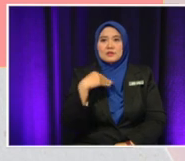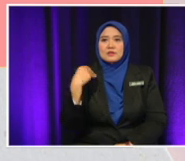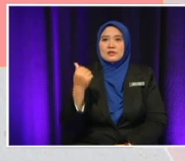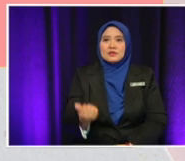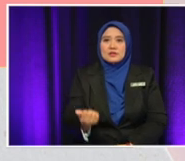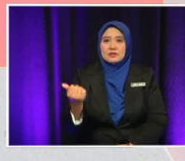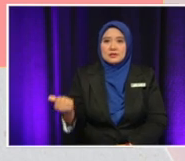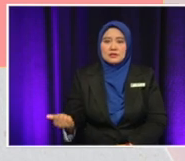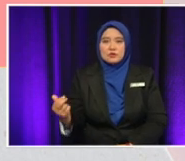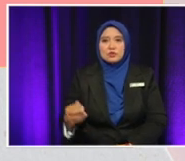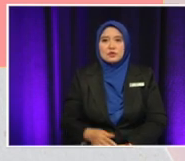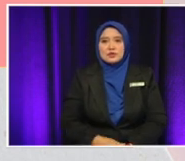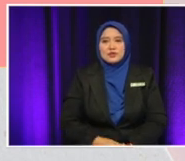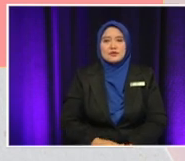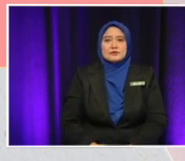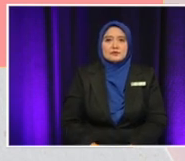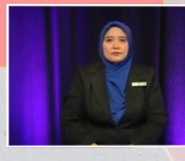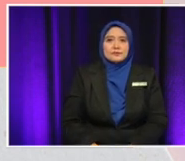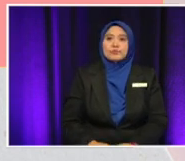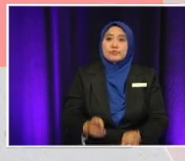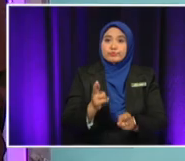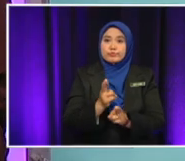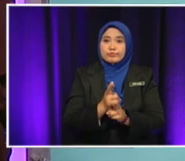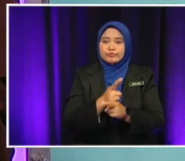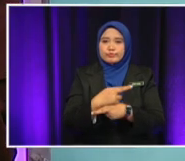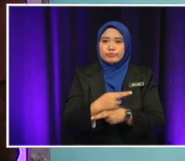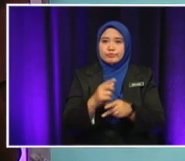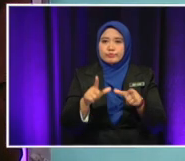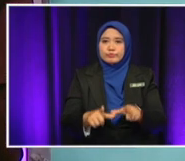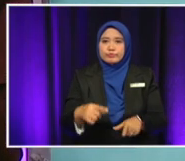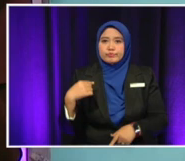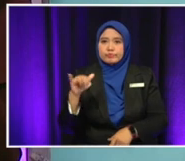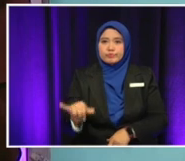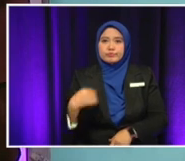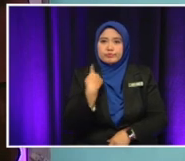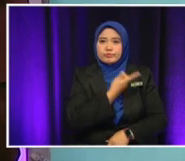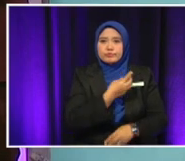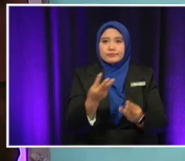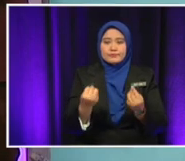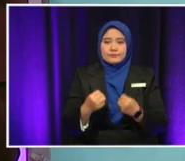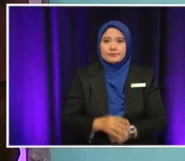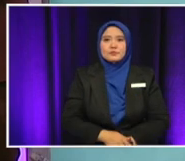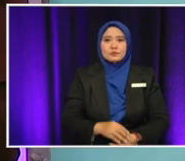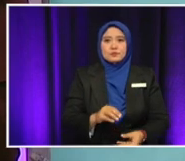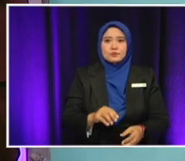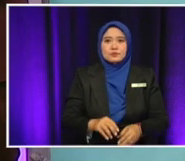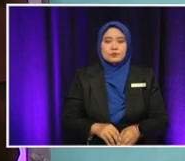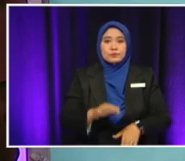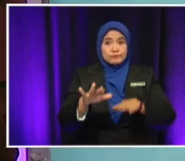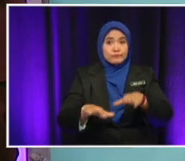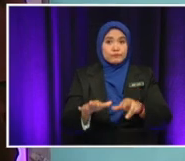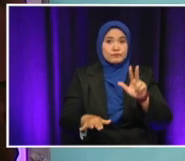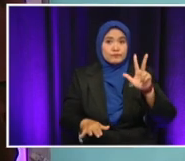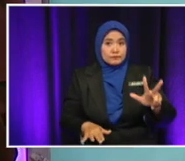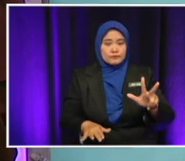eh perisian dan juga mereka letak Bagaimana yang kita hendak ya oke kemudian langkah yang ketiga memilih jenis size dan warna